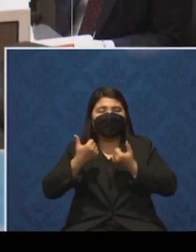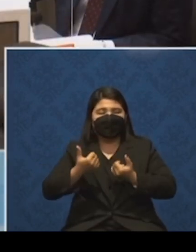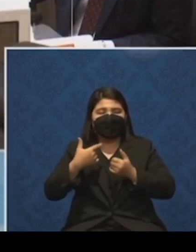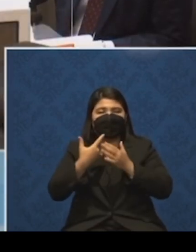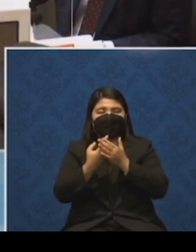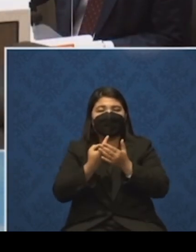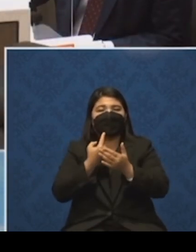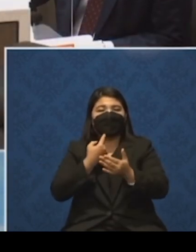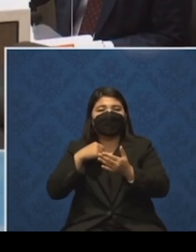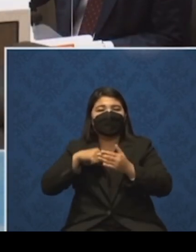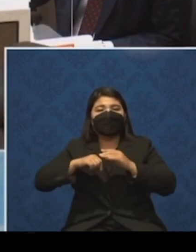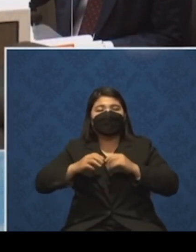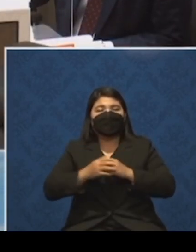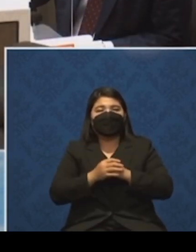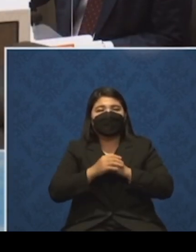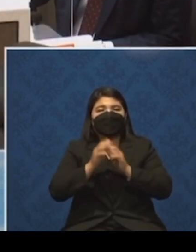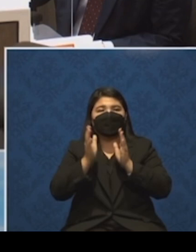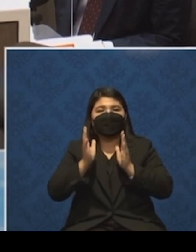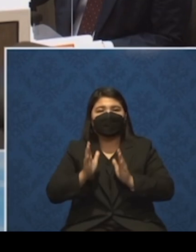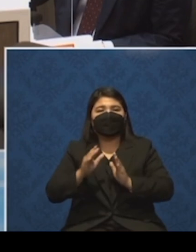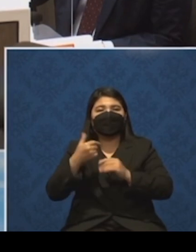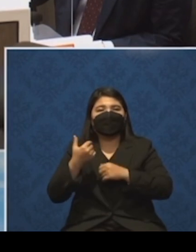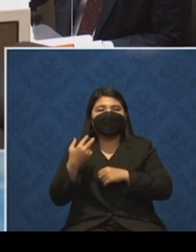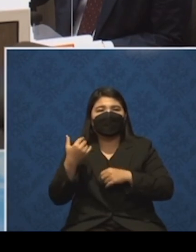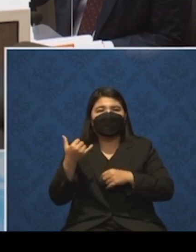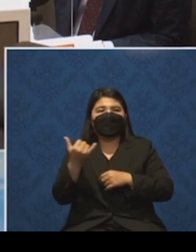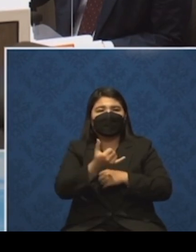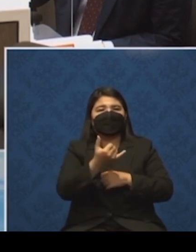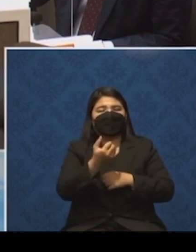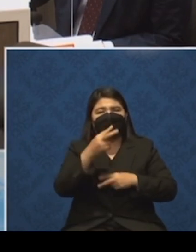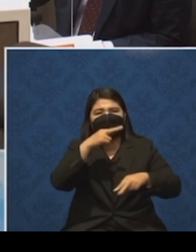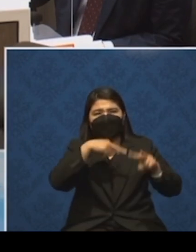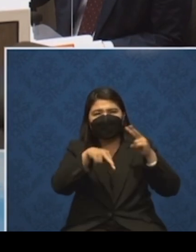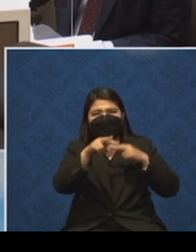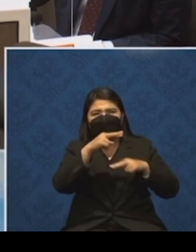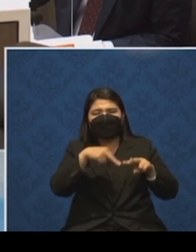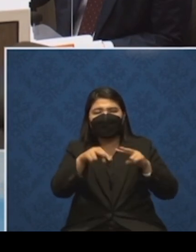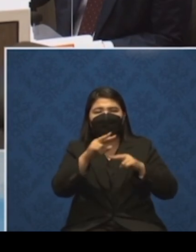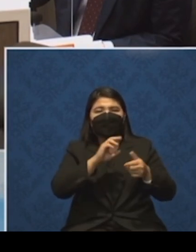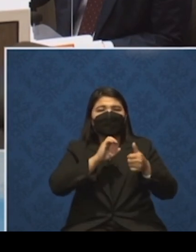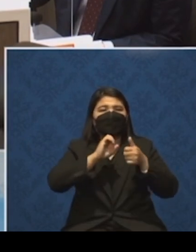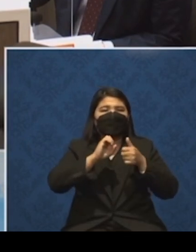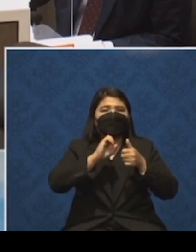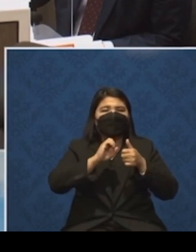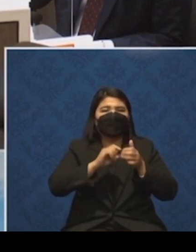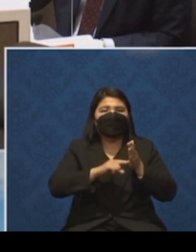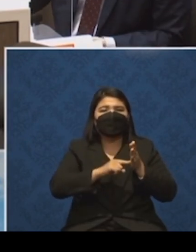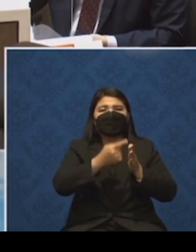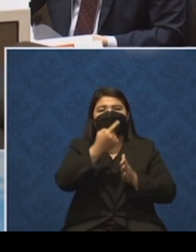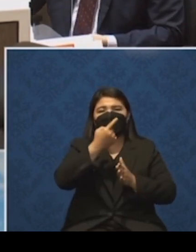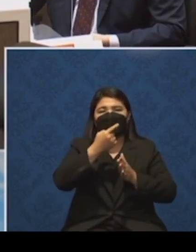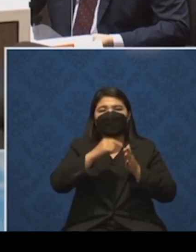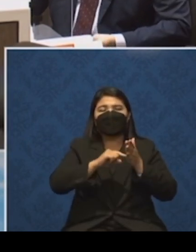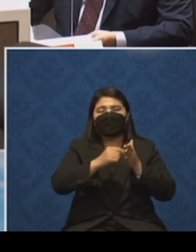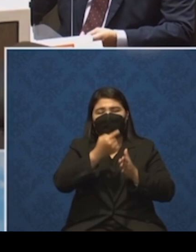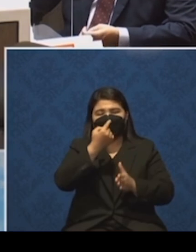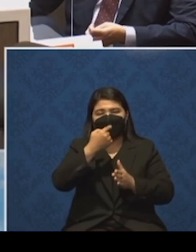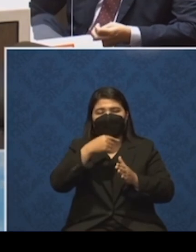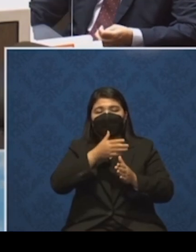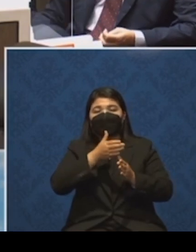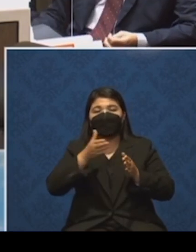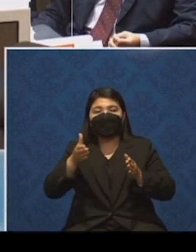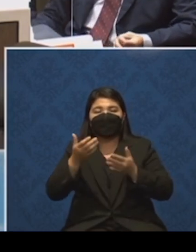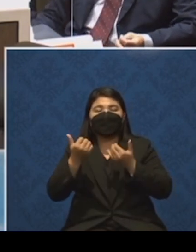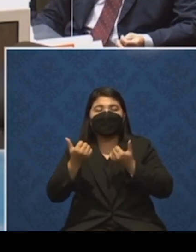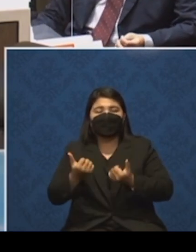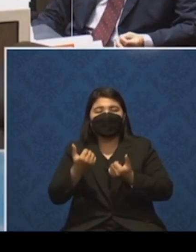คประชาชนเข้าร่วมสังเกตการให้คำแนะนำตั้งแต่เริ่มต้นจนที่สุดโครงการซึ่งสามารถตรวจ